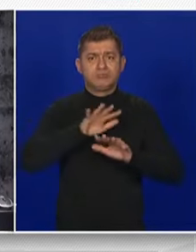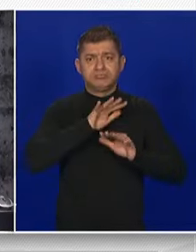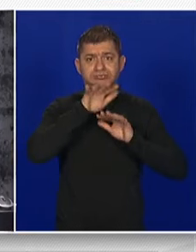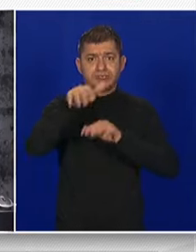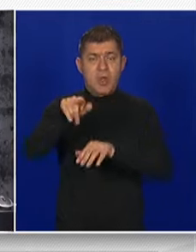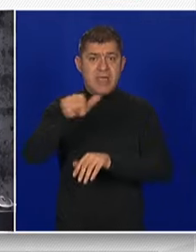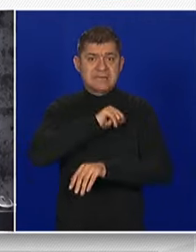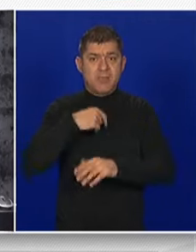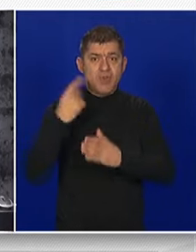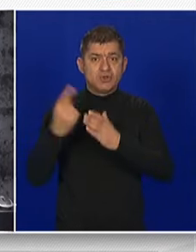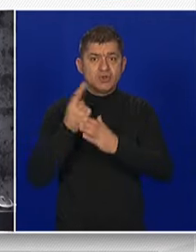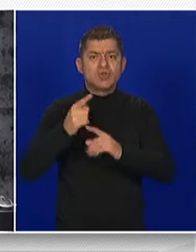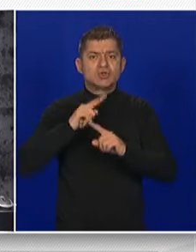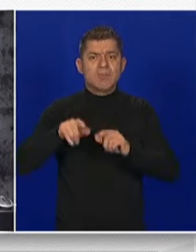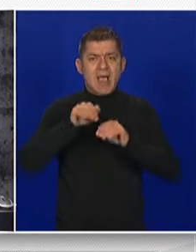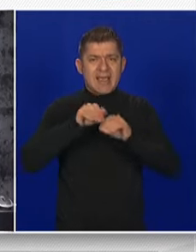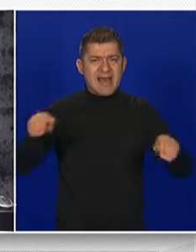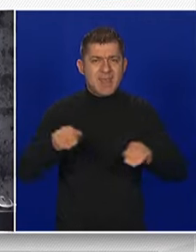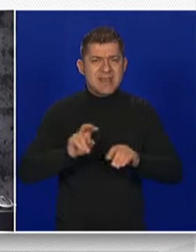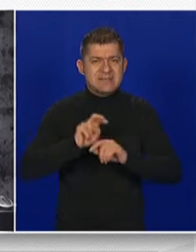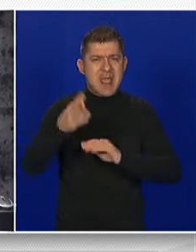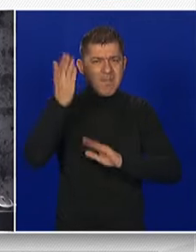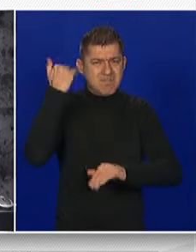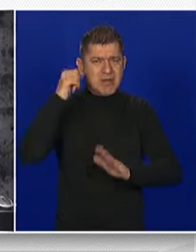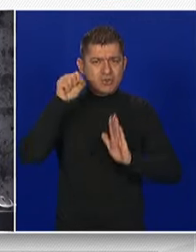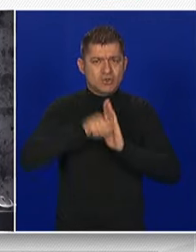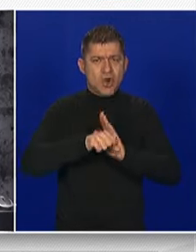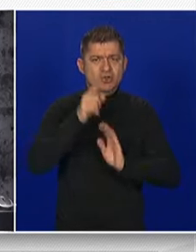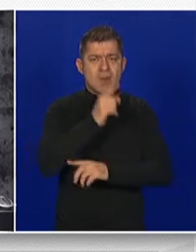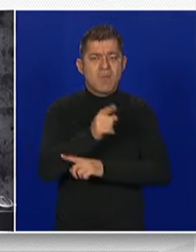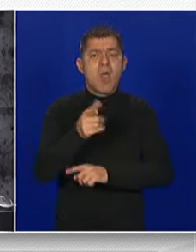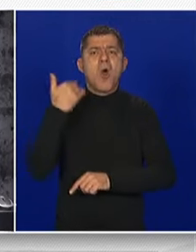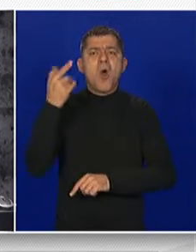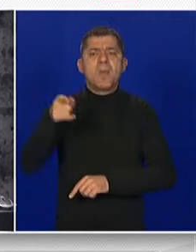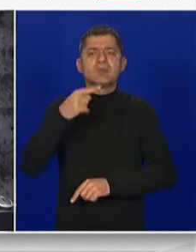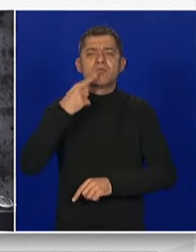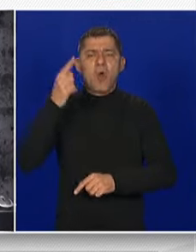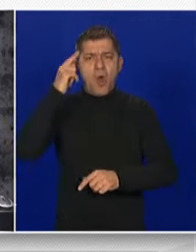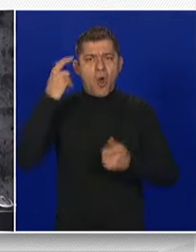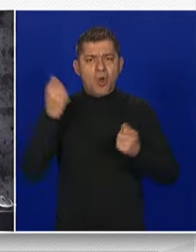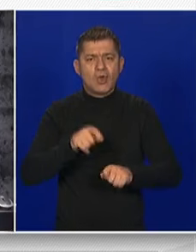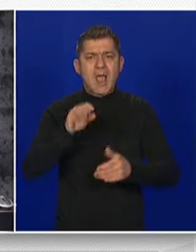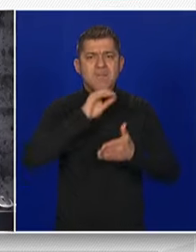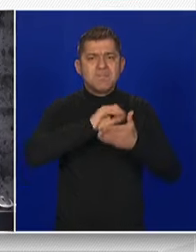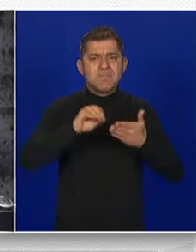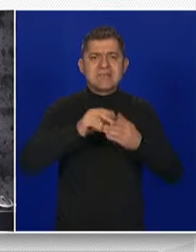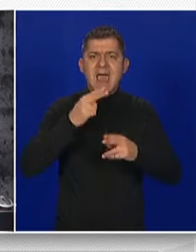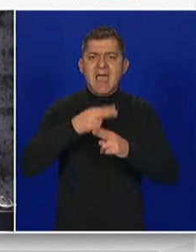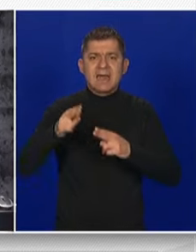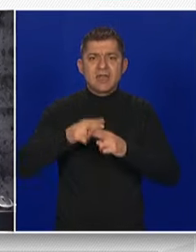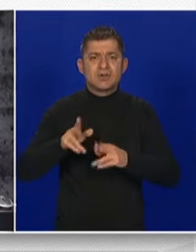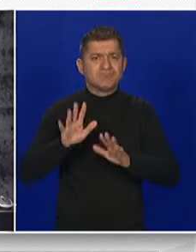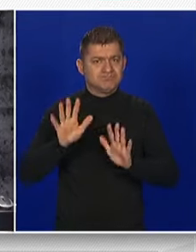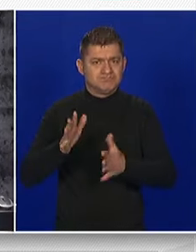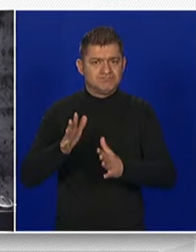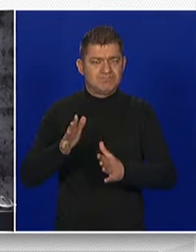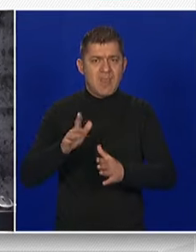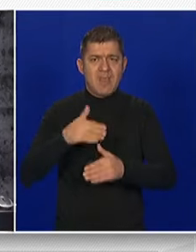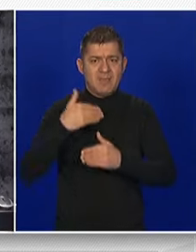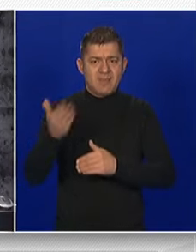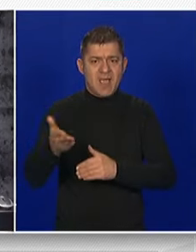samoizolaciju zbog toga što su prešli granicu, i tad je odlučeno da se pisana rješenja neće izdavati. Međutim, svako onaj ko nekoga stavlja